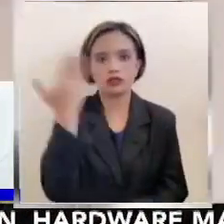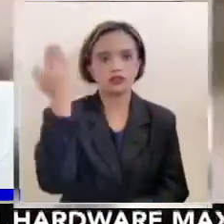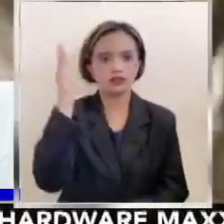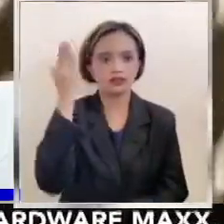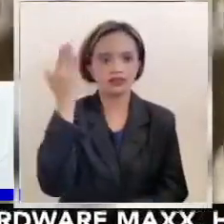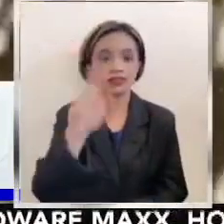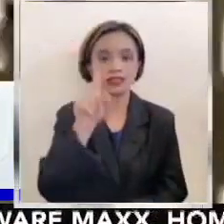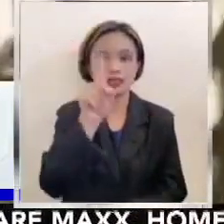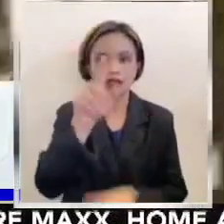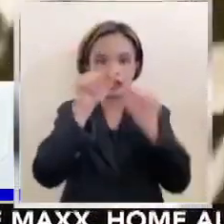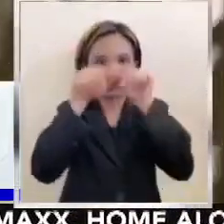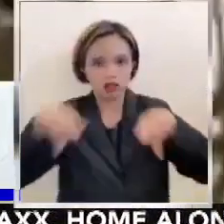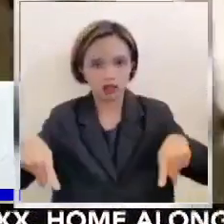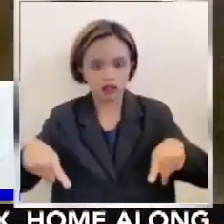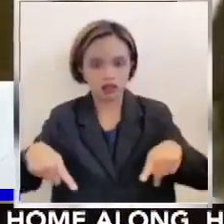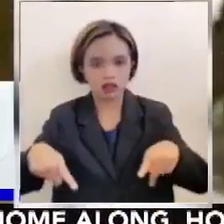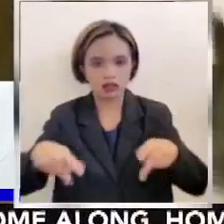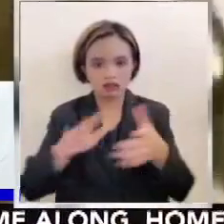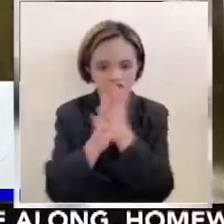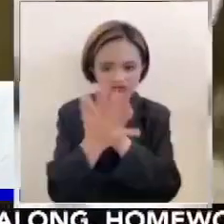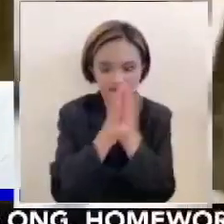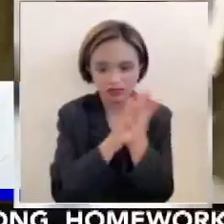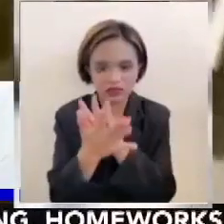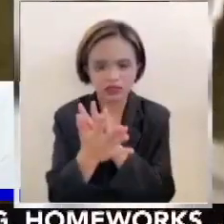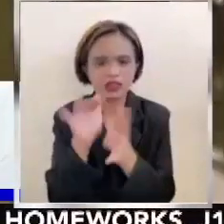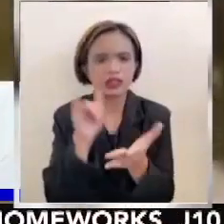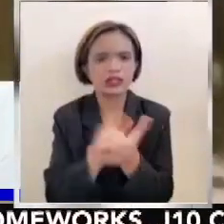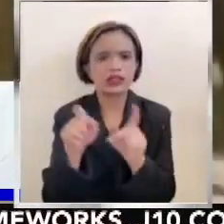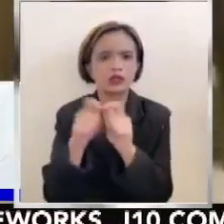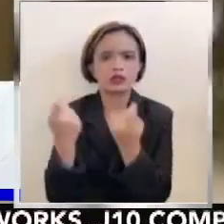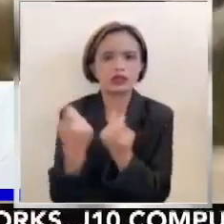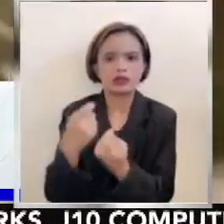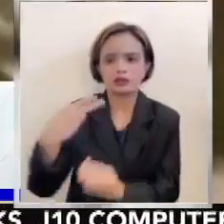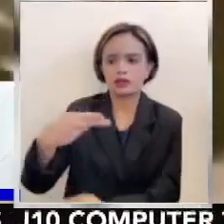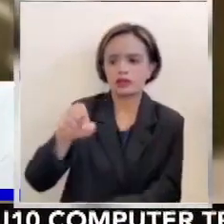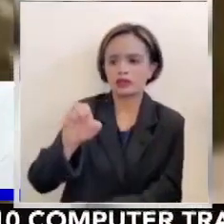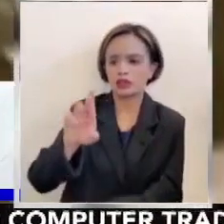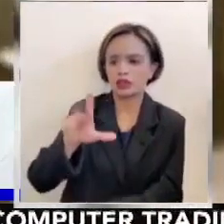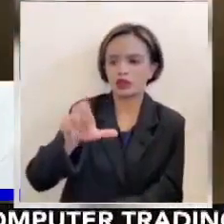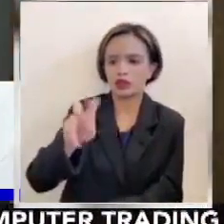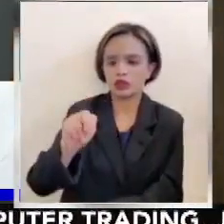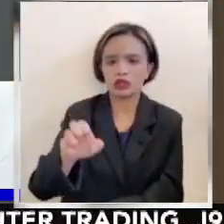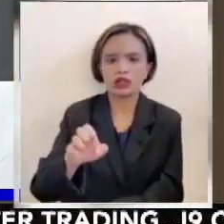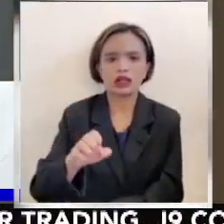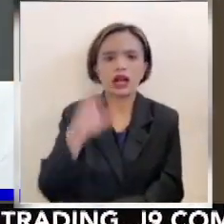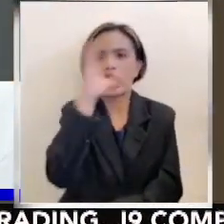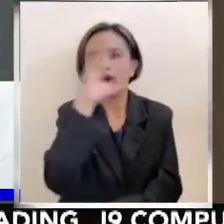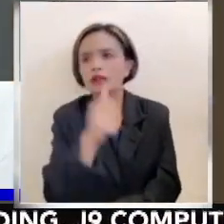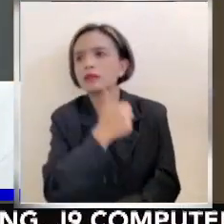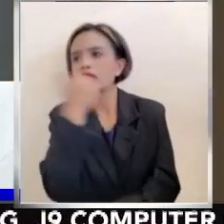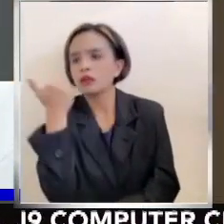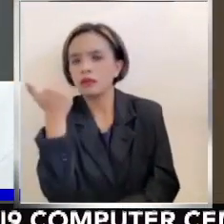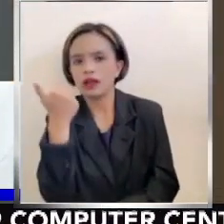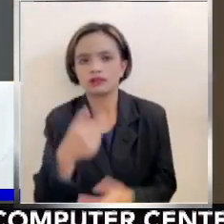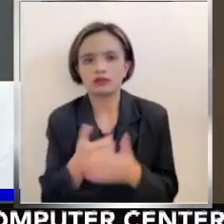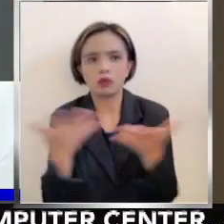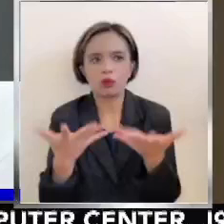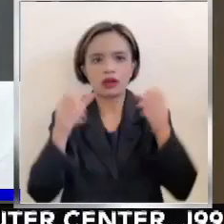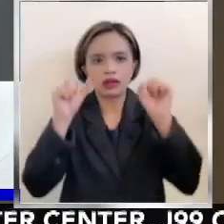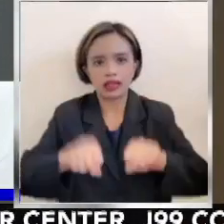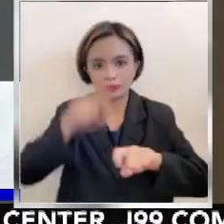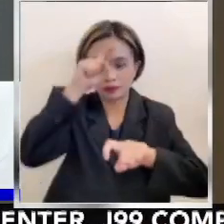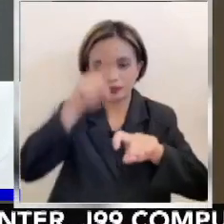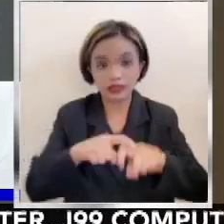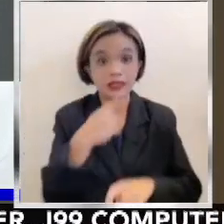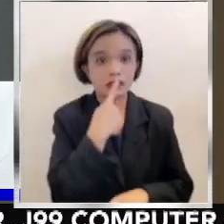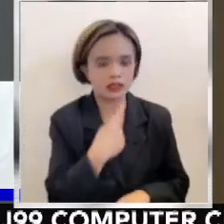apartment. Doon na raw naisip ng team ni Herlene na kumuha ng ibang tutuluyan. Sinabi ng organizer by phone